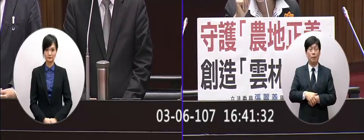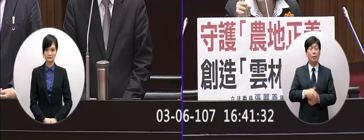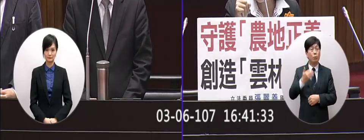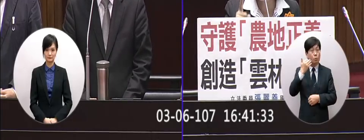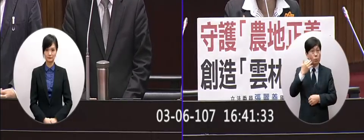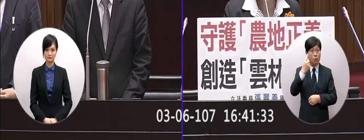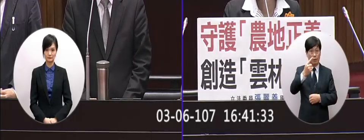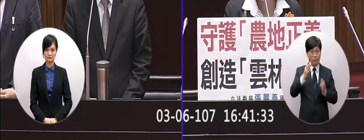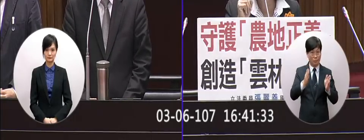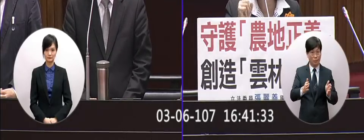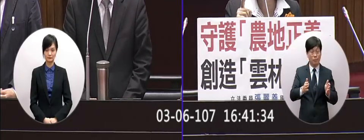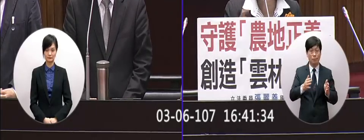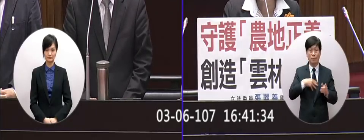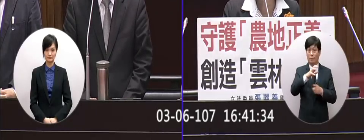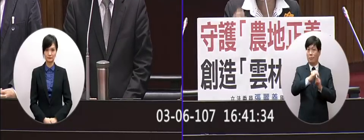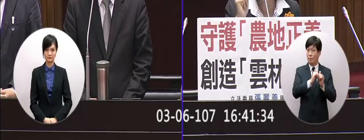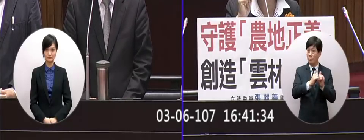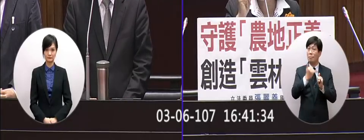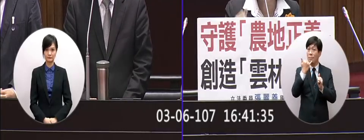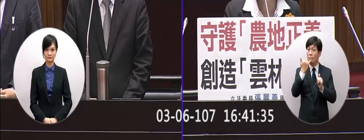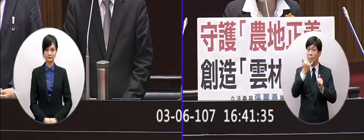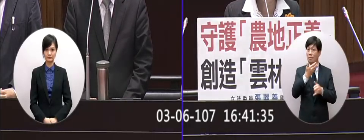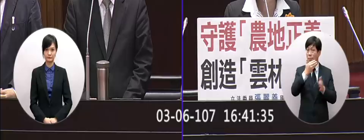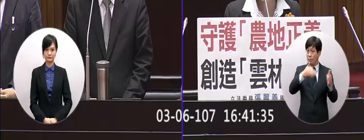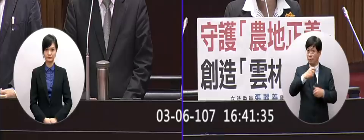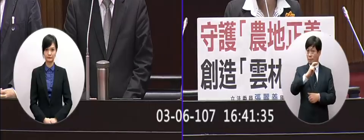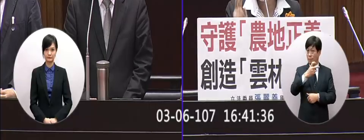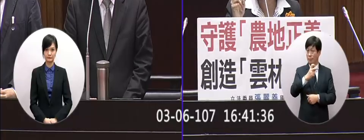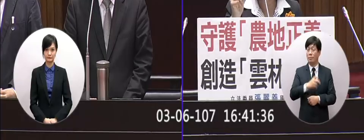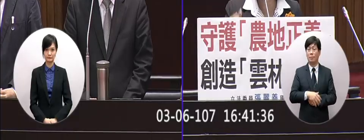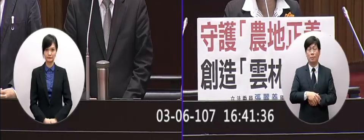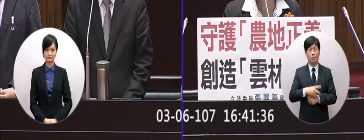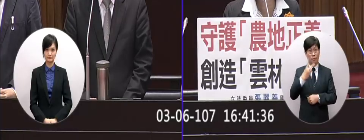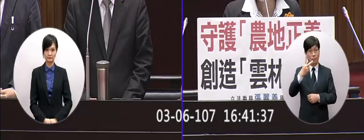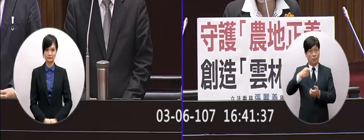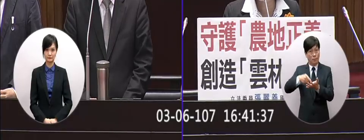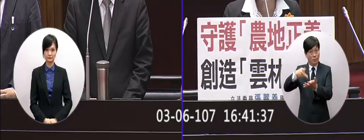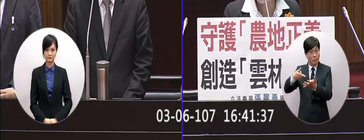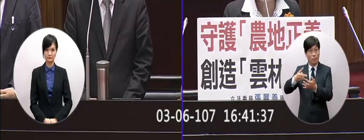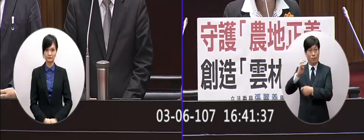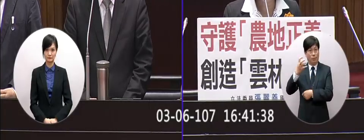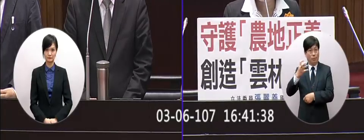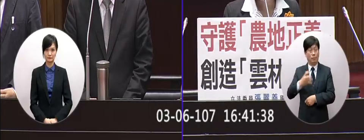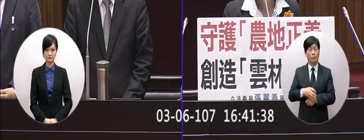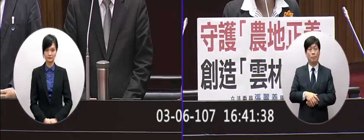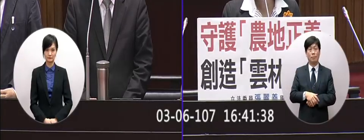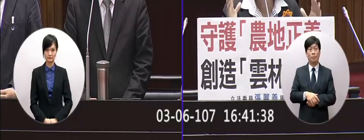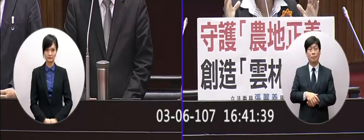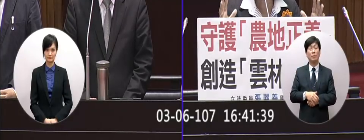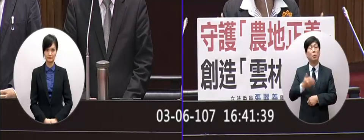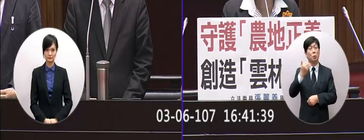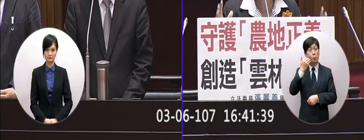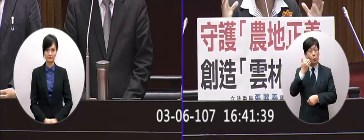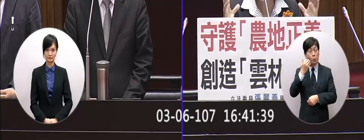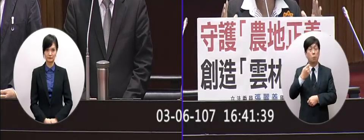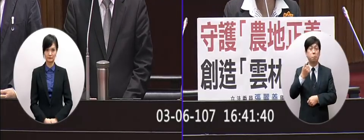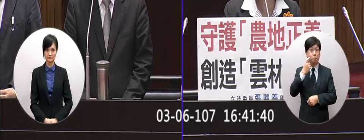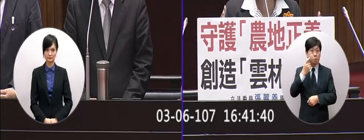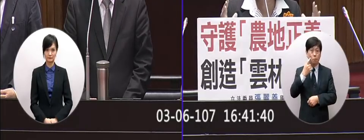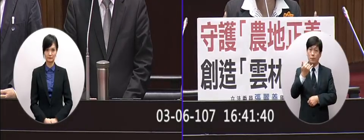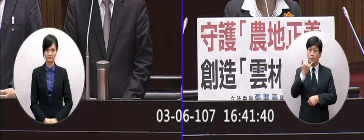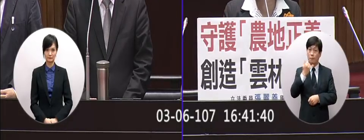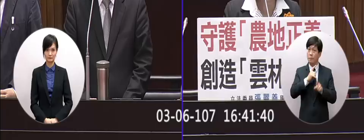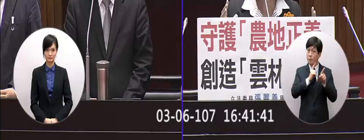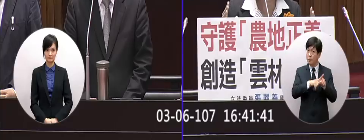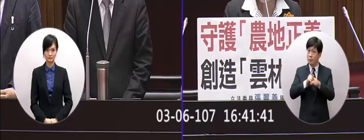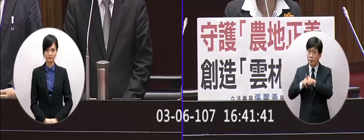两期的水稻，如果一期农民有办法获利20万，两期获利40万，如果假设可以依